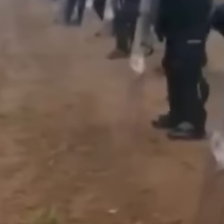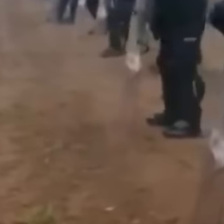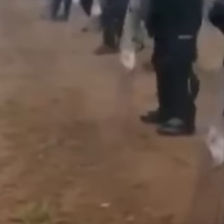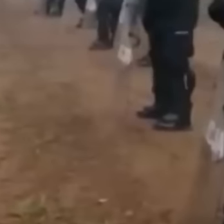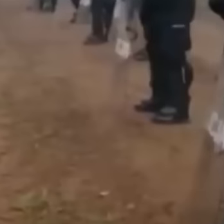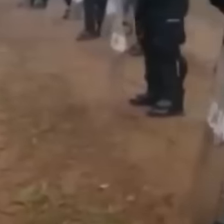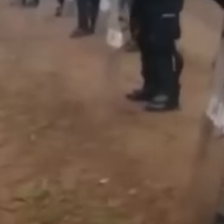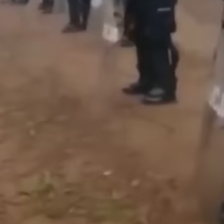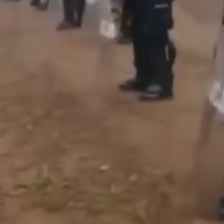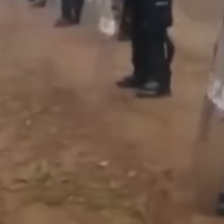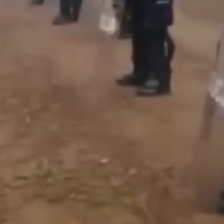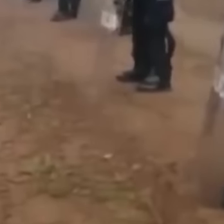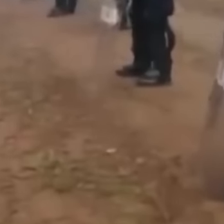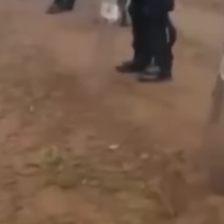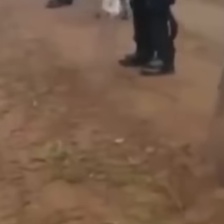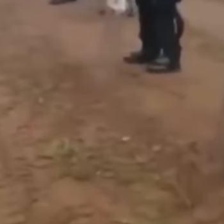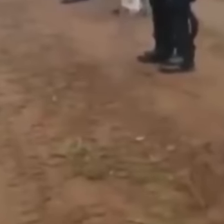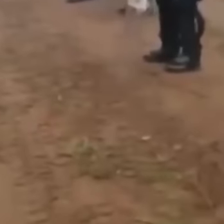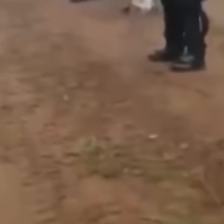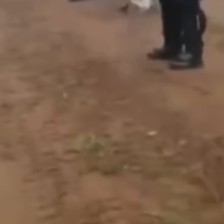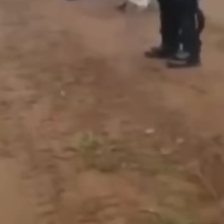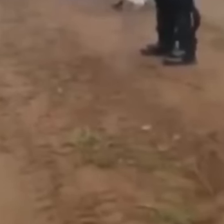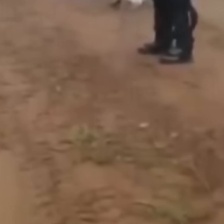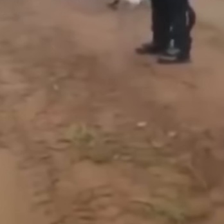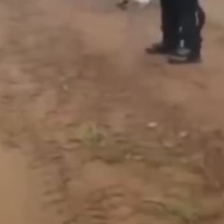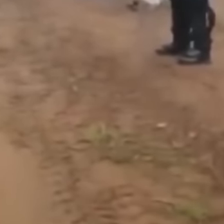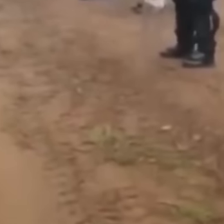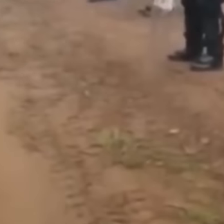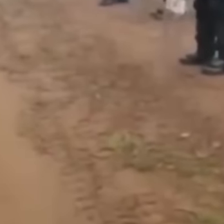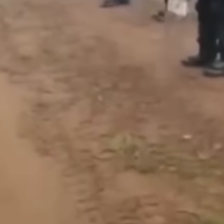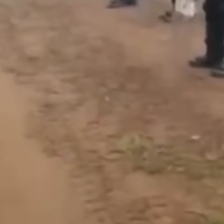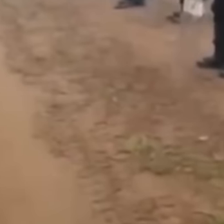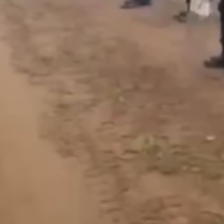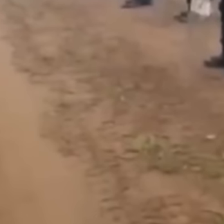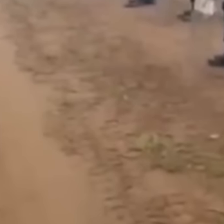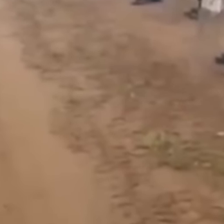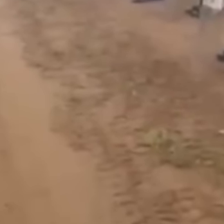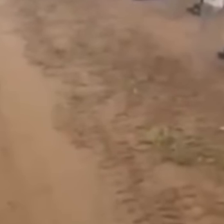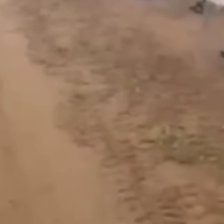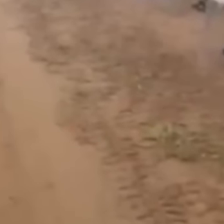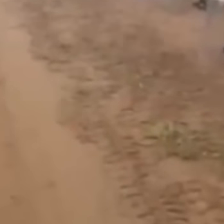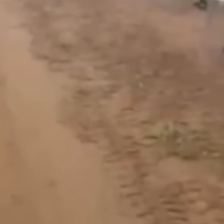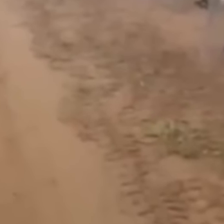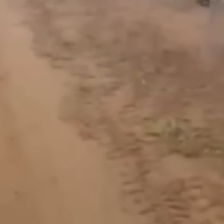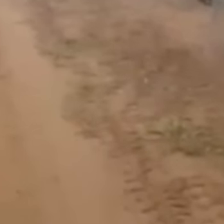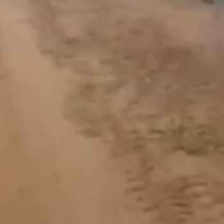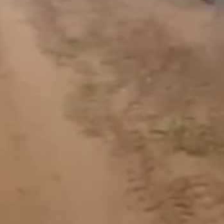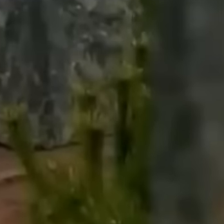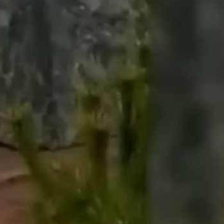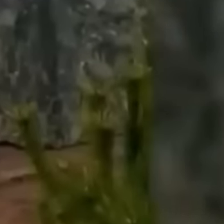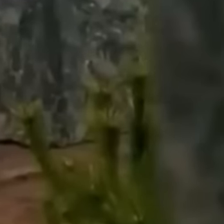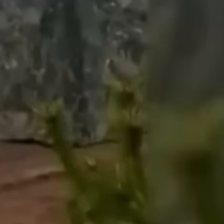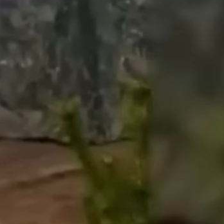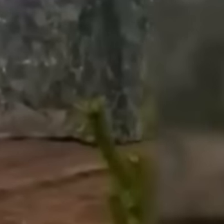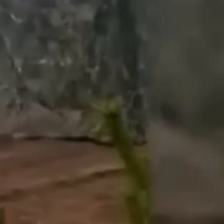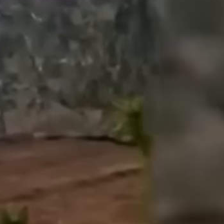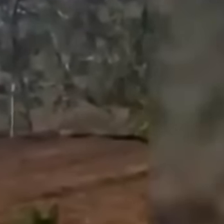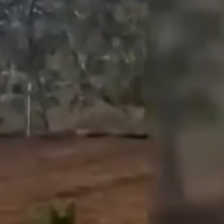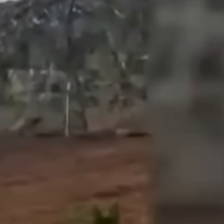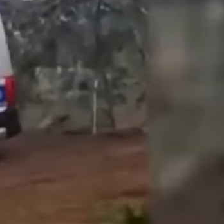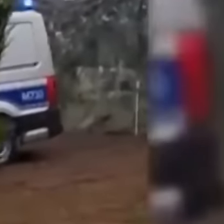jest narażanie zdrowia i życia, mieli rację. Chociaż przekonujemy się o tym w tak tragicznych okolicznościach.